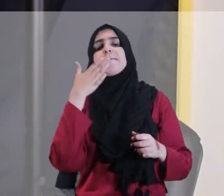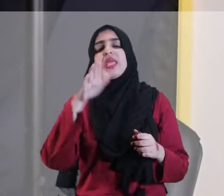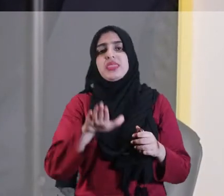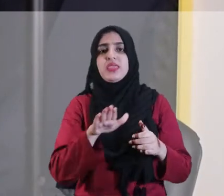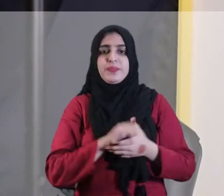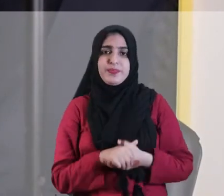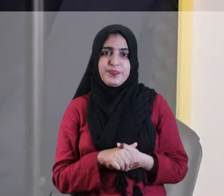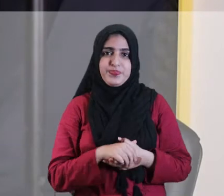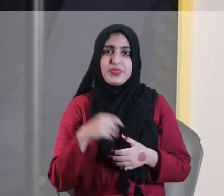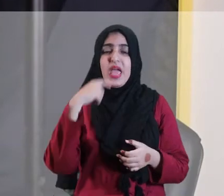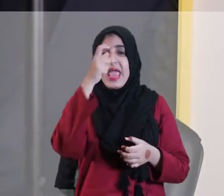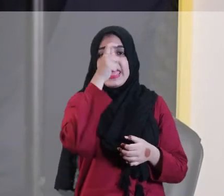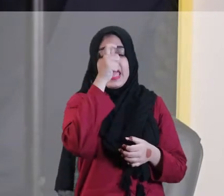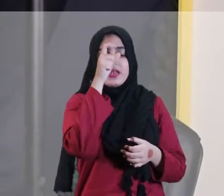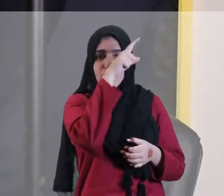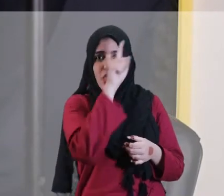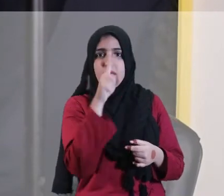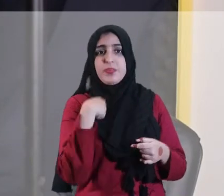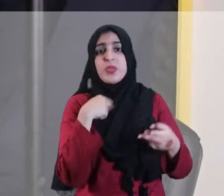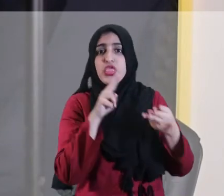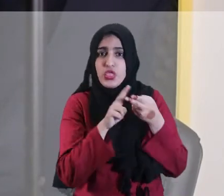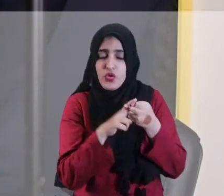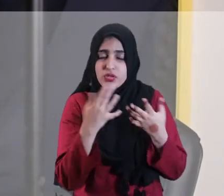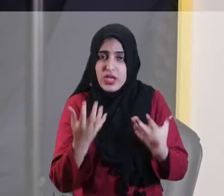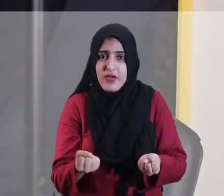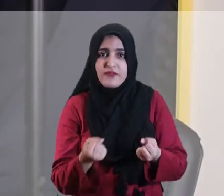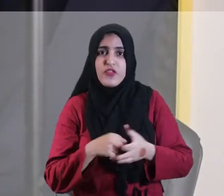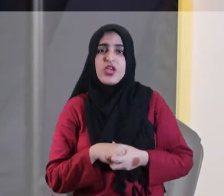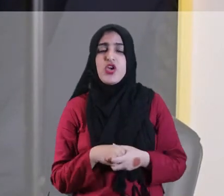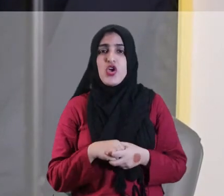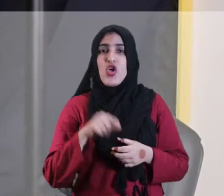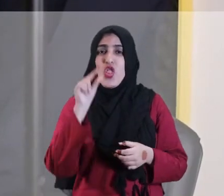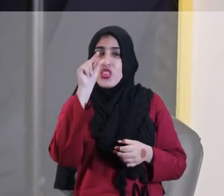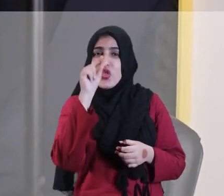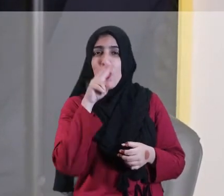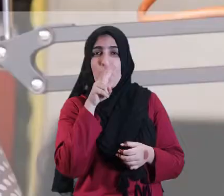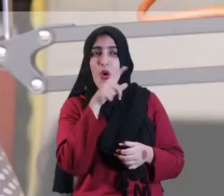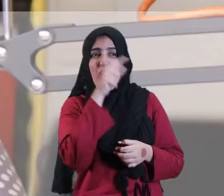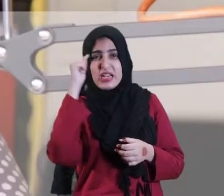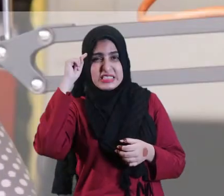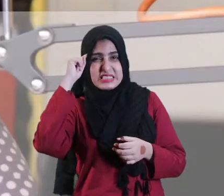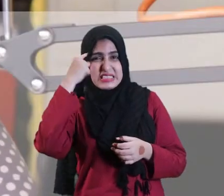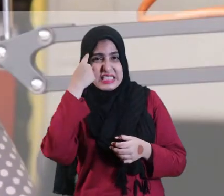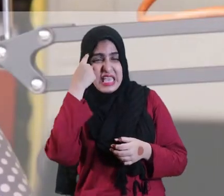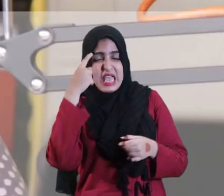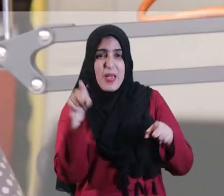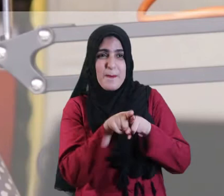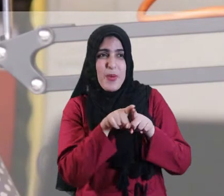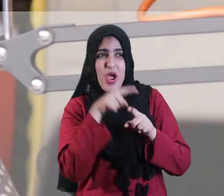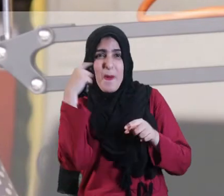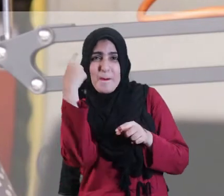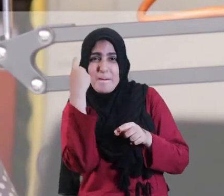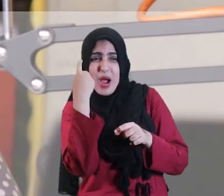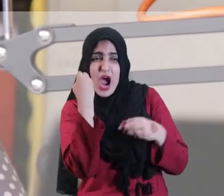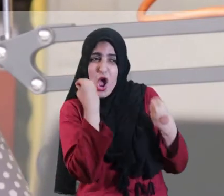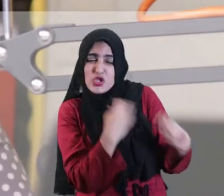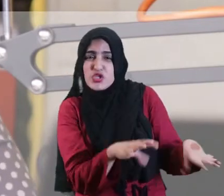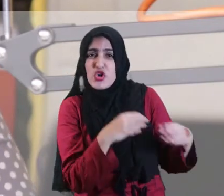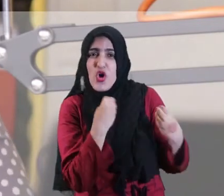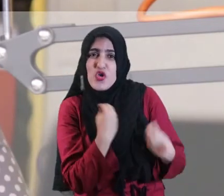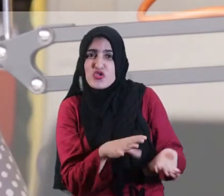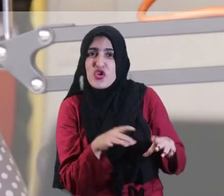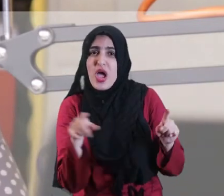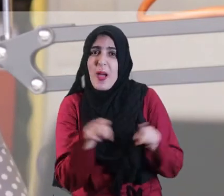दोस्त होती थी कि वह थोड़ी सी तरलू कहते हैं जिसकी लिए पागल है और तुम छोटी मिर्च हमने मतलब